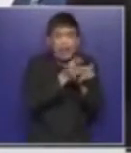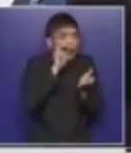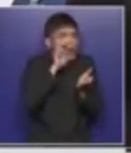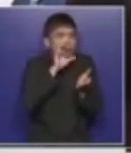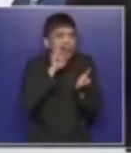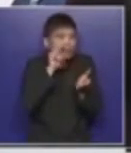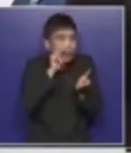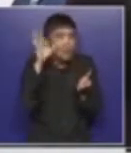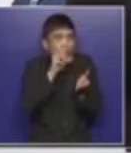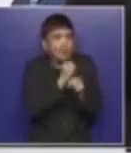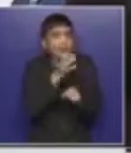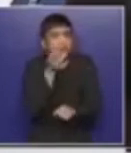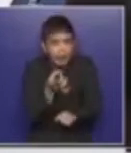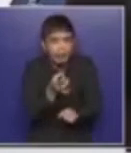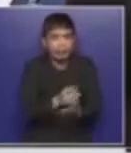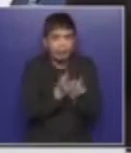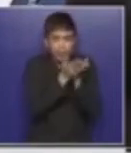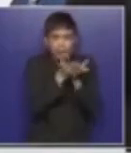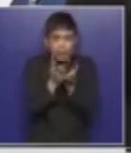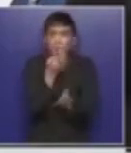ท่านรอก่อนก็ได้นะครับเอามาใช้ดูก่อนจะไปรบกับใครครับวันนี้รถโจโควิชยังไม่ชนะเลยจะเรื่องน้ำมันรถปลอดภัยครับมันชะลอได้ครับเรื่องน้ำ2ลำเนี่ยท่านยังไม่ต้องซื้อครับ